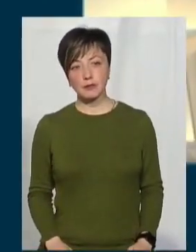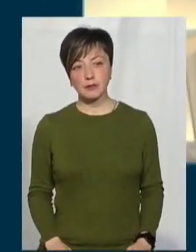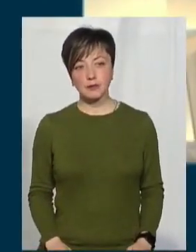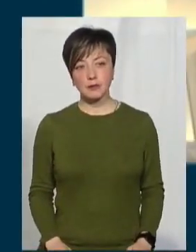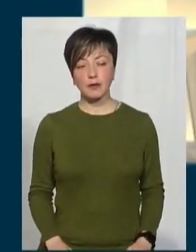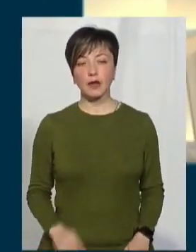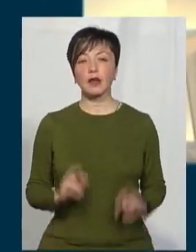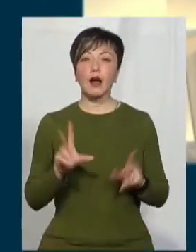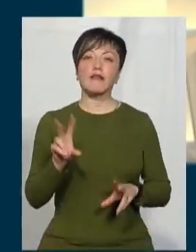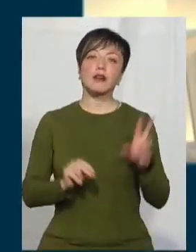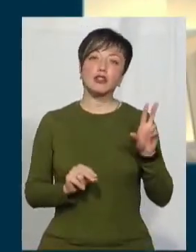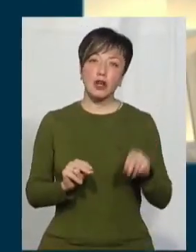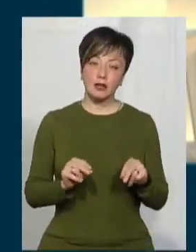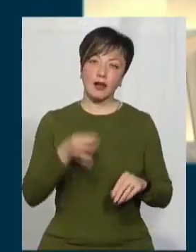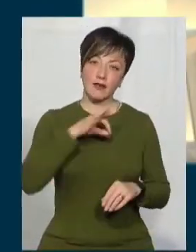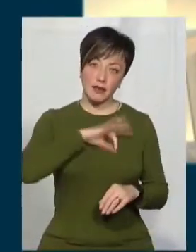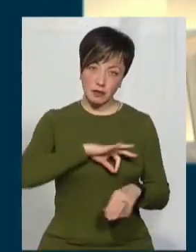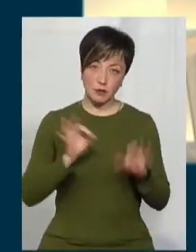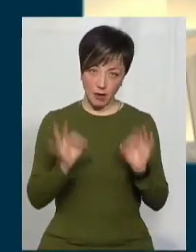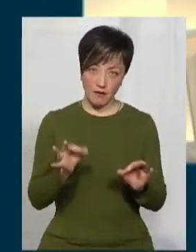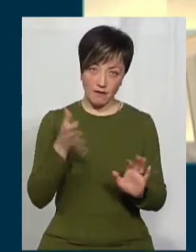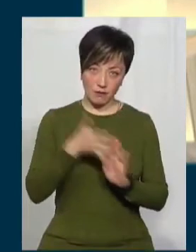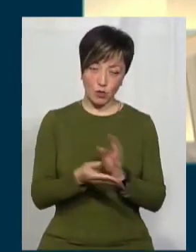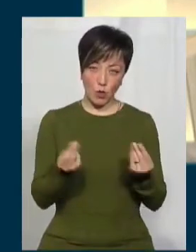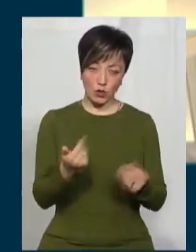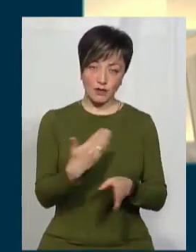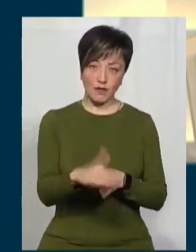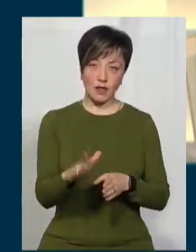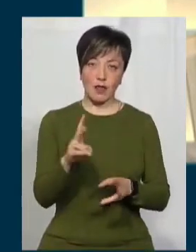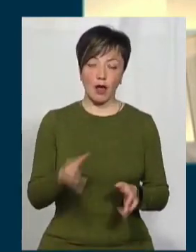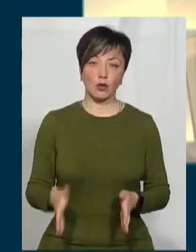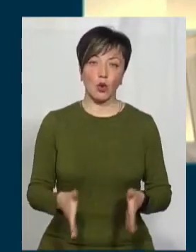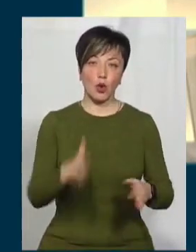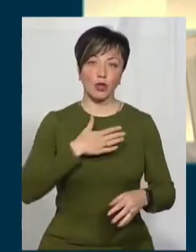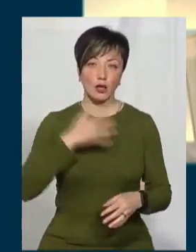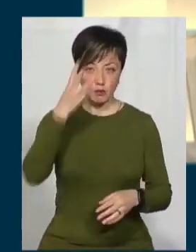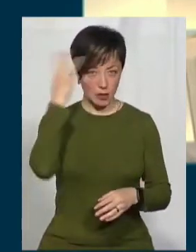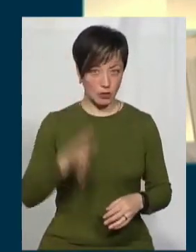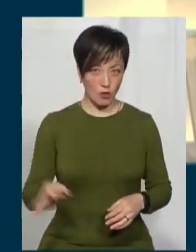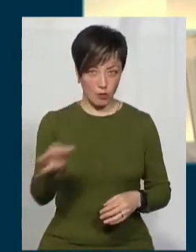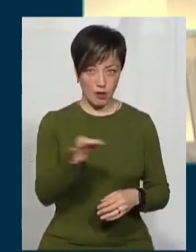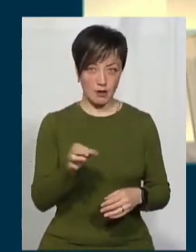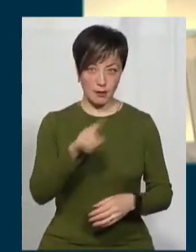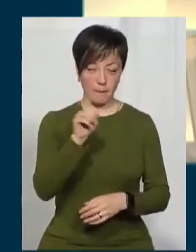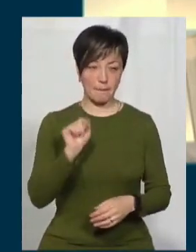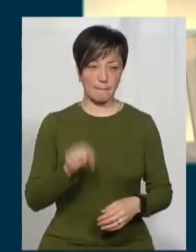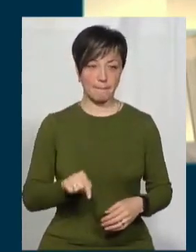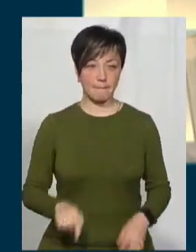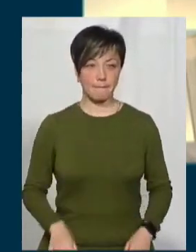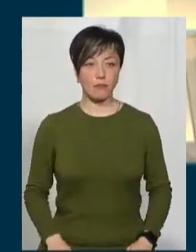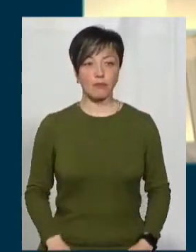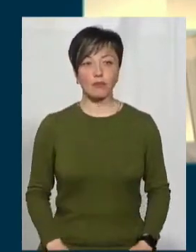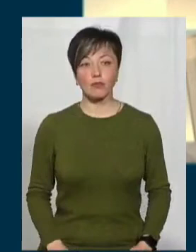вважаєте, наскільки ефективно використовуються кошти, виділені от на дороги нашої Хмельницької області?